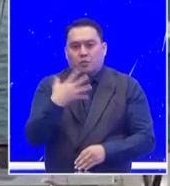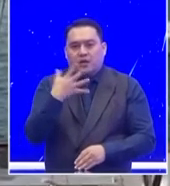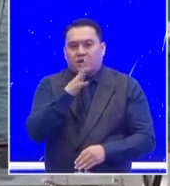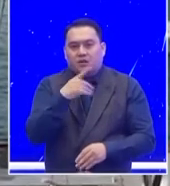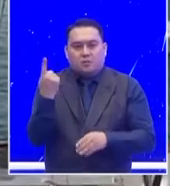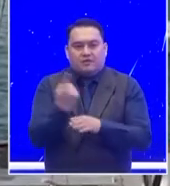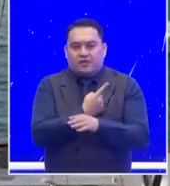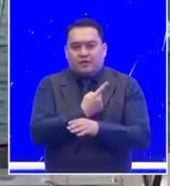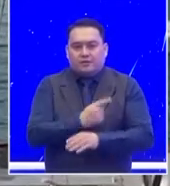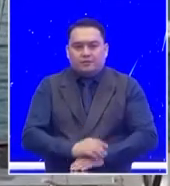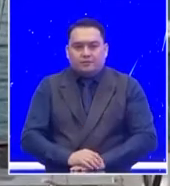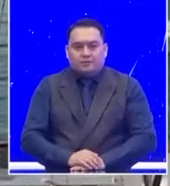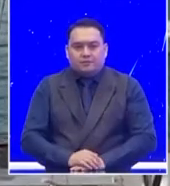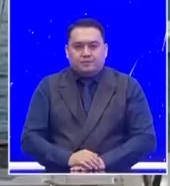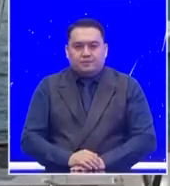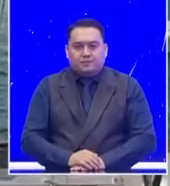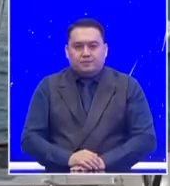45 лет.